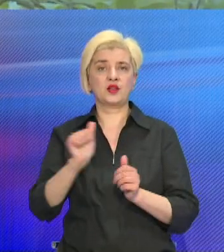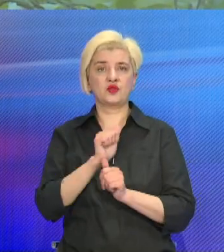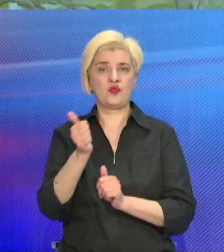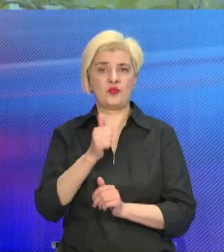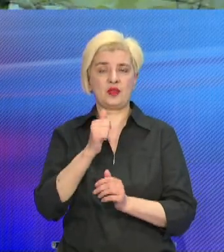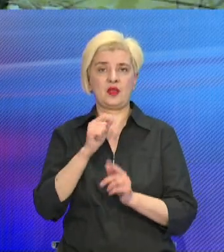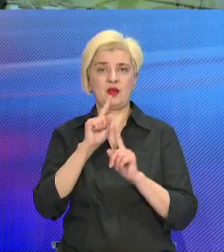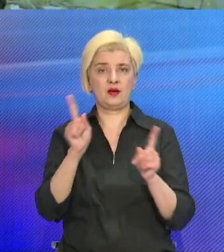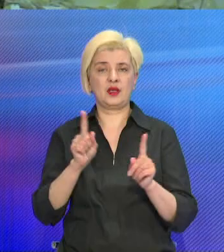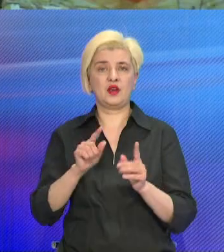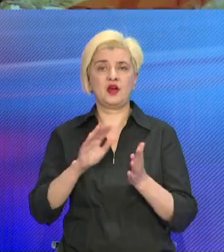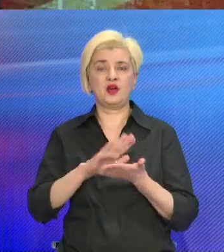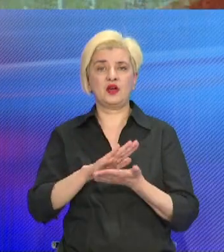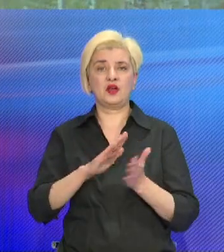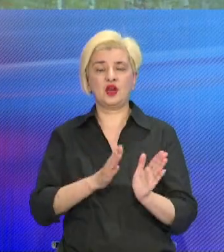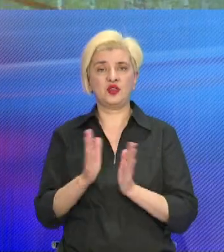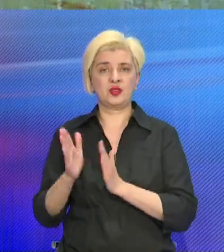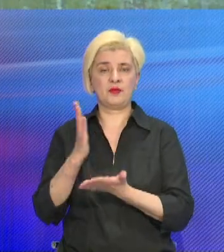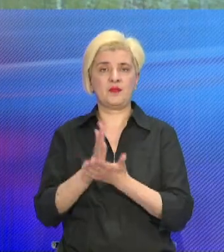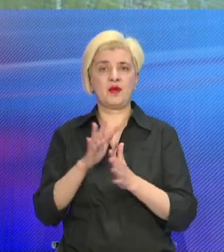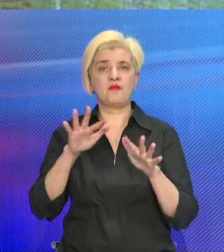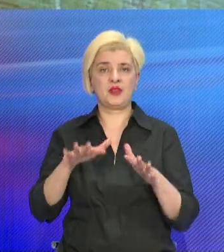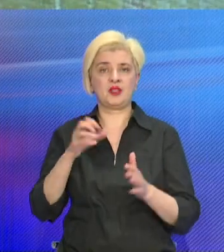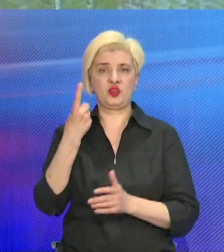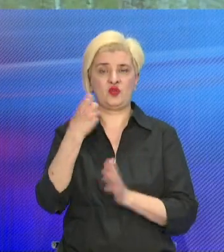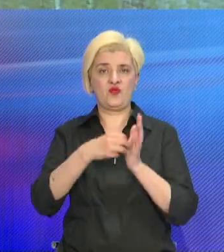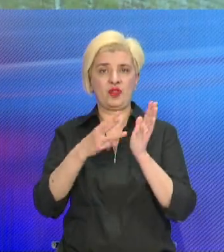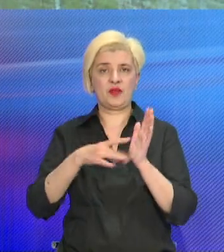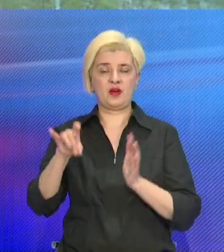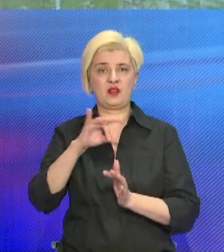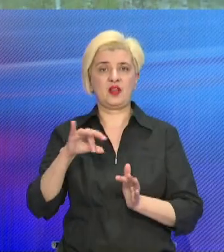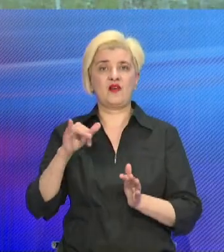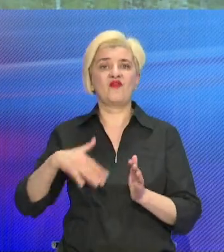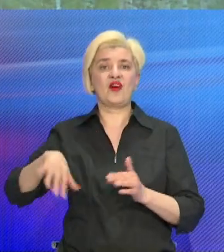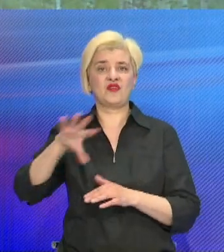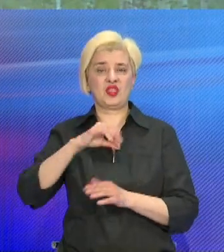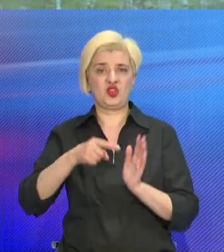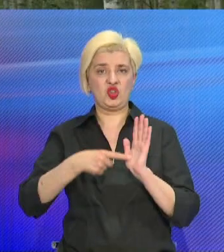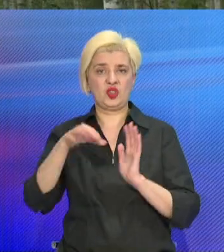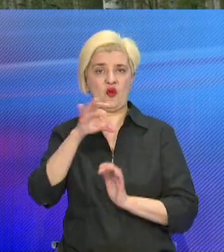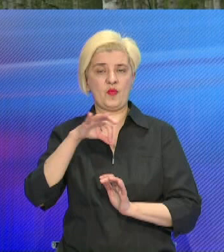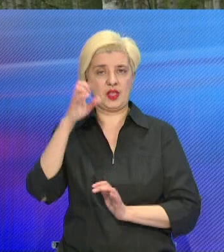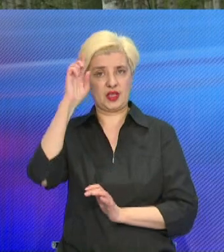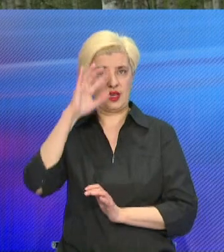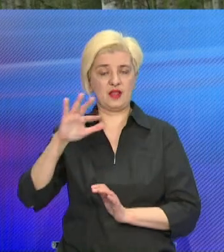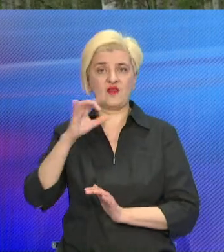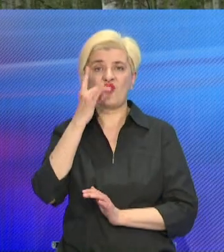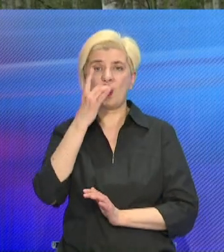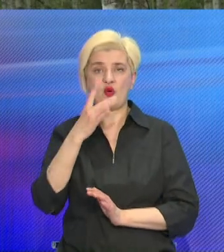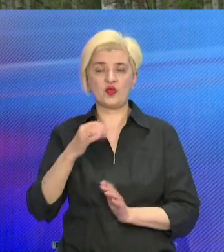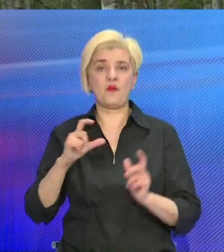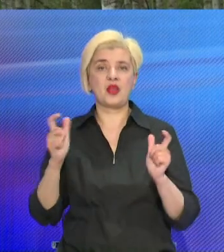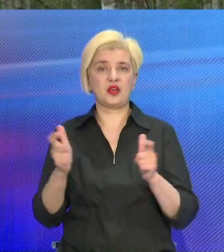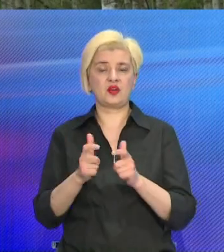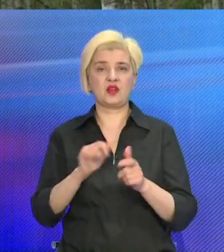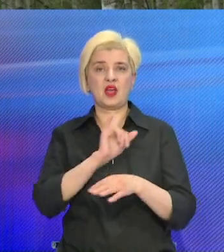мае дошинение до 118 районов у списе усе 6 областей краины. У Гродинском регионе под